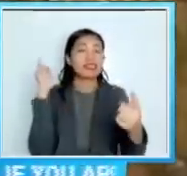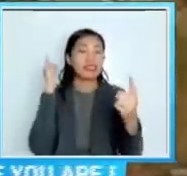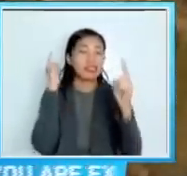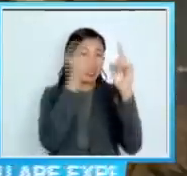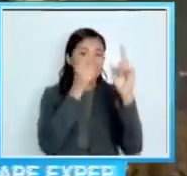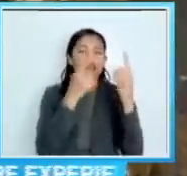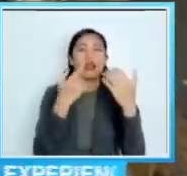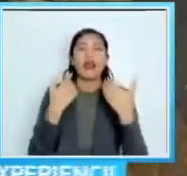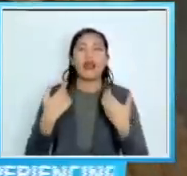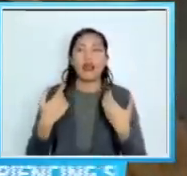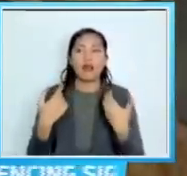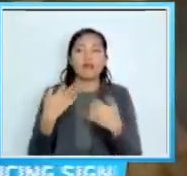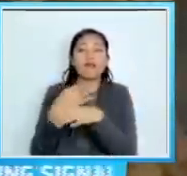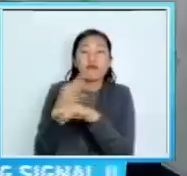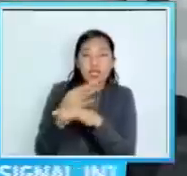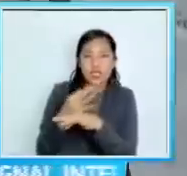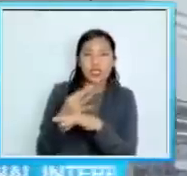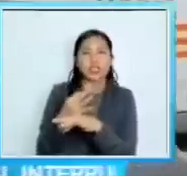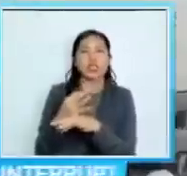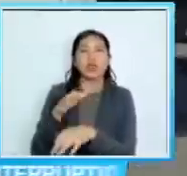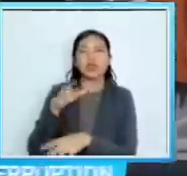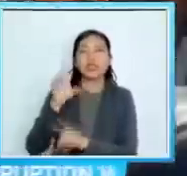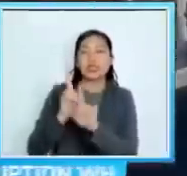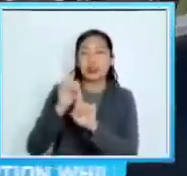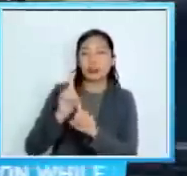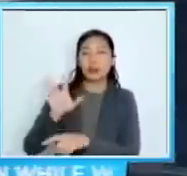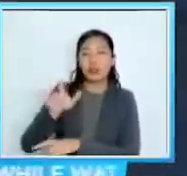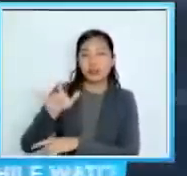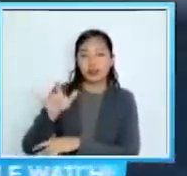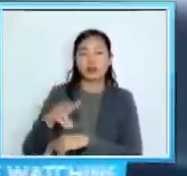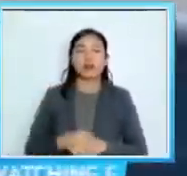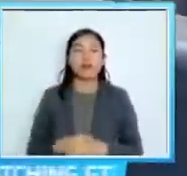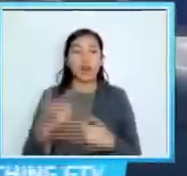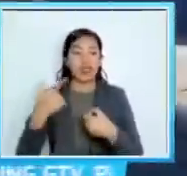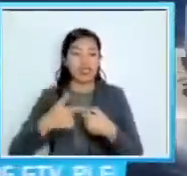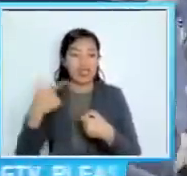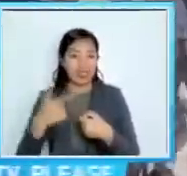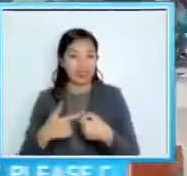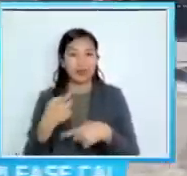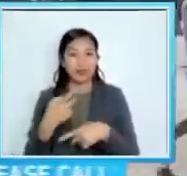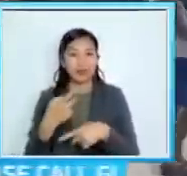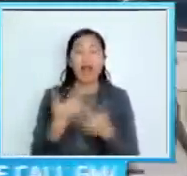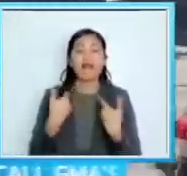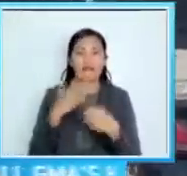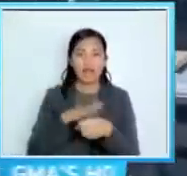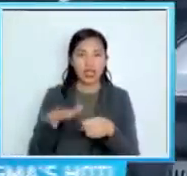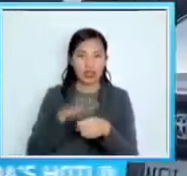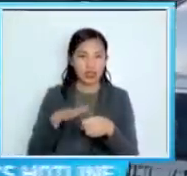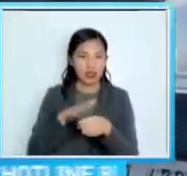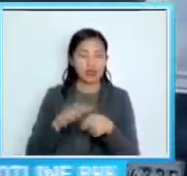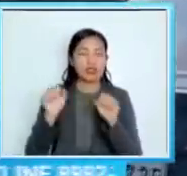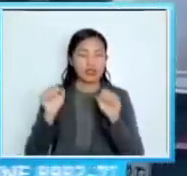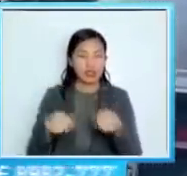naroon ang Siargao at Dinagat Islands. Pagdating sa petroleum products gaya ng gasolina, may sapat na supply pa namang tatagal pa ng